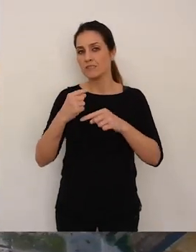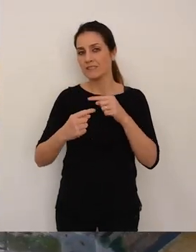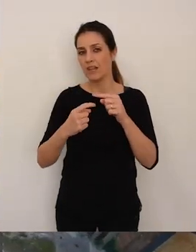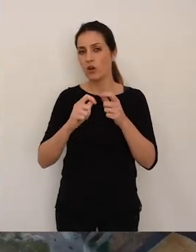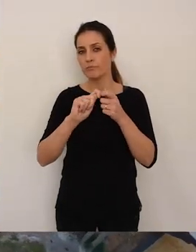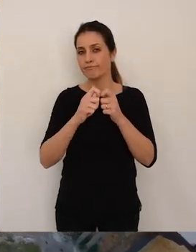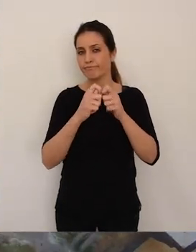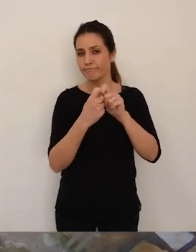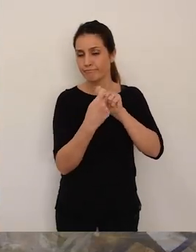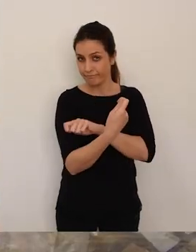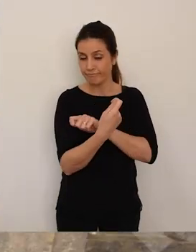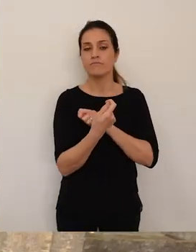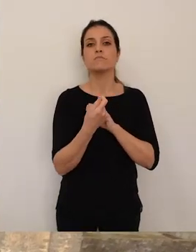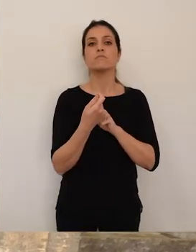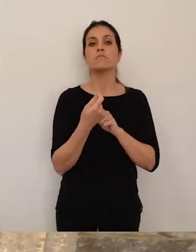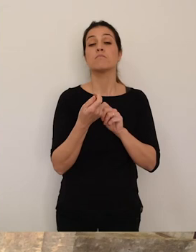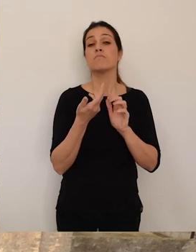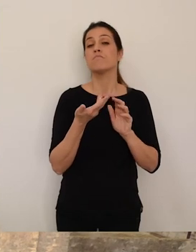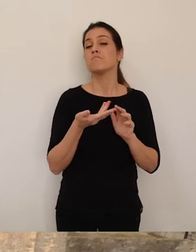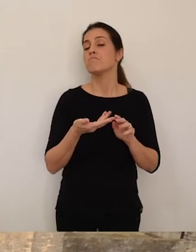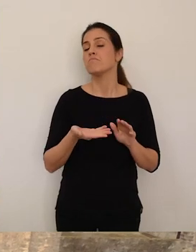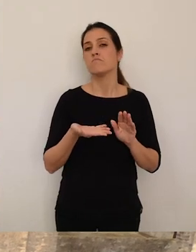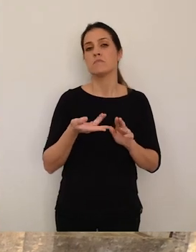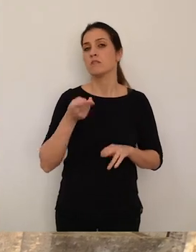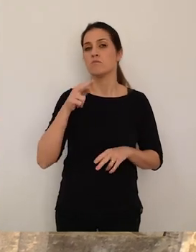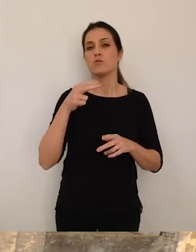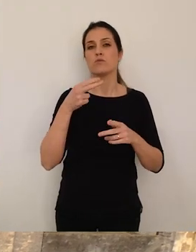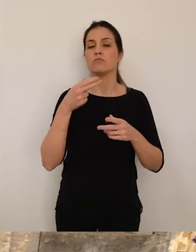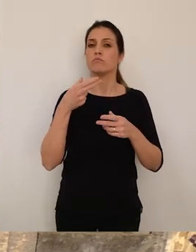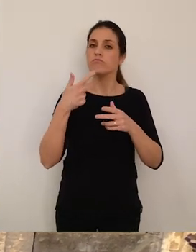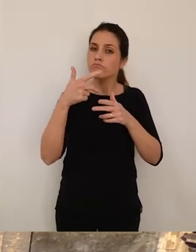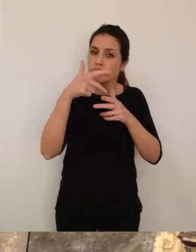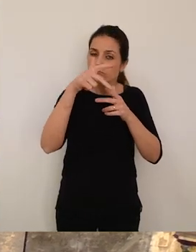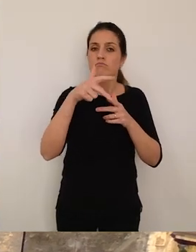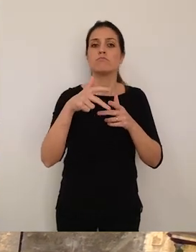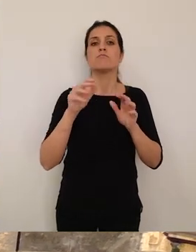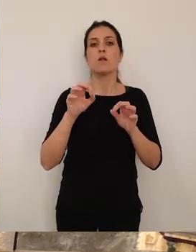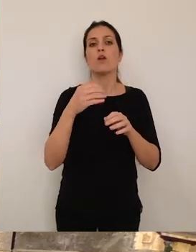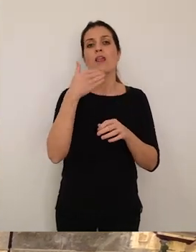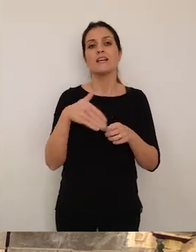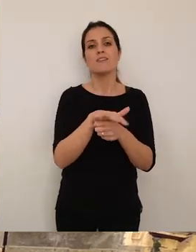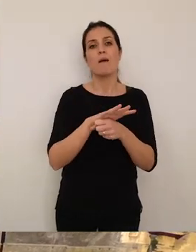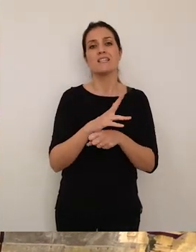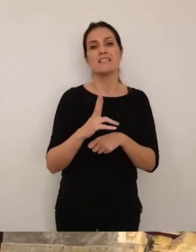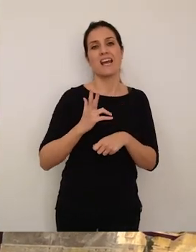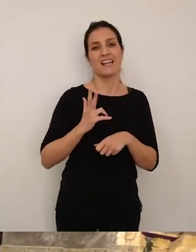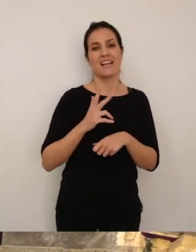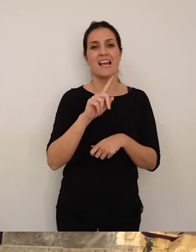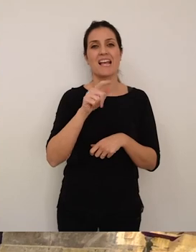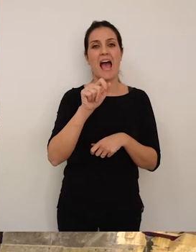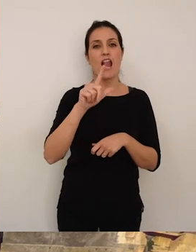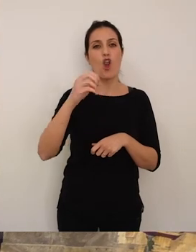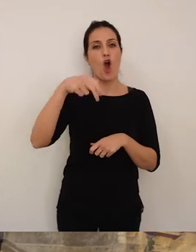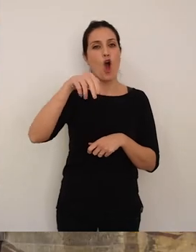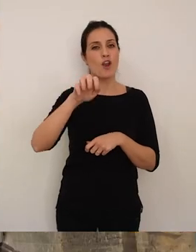La maggior parte dei lavori furono realizzati nella seconda metà del Seicento, grazie al volere della famiglia Gallone, quando Tricase